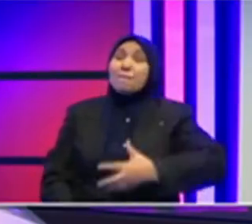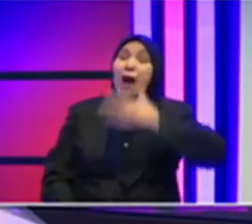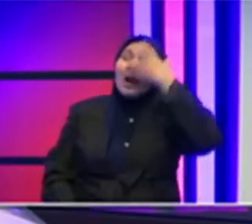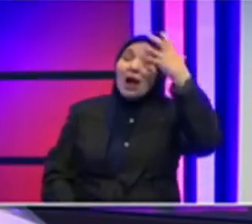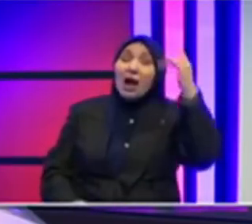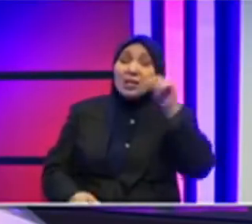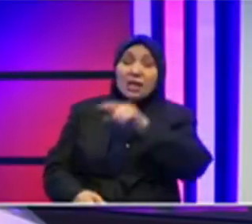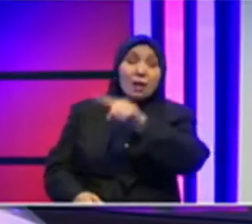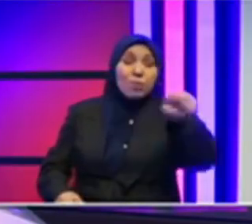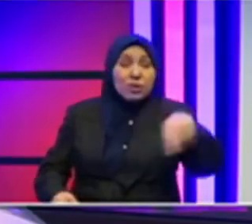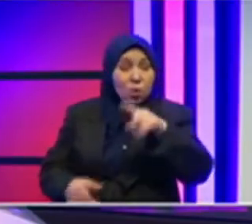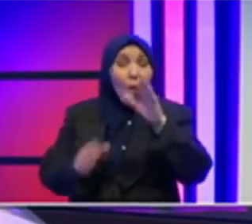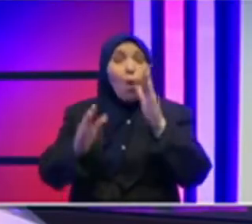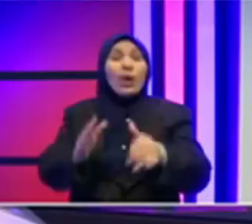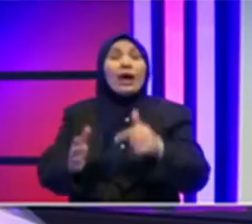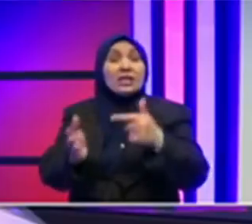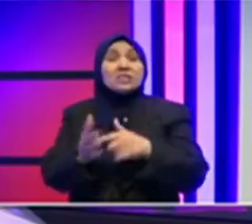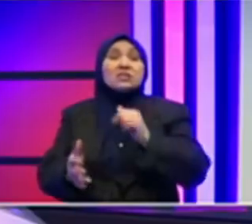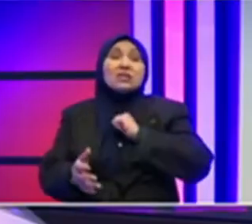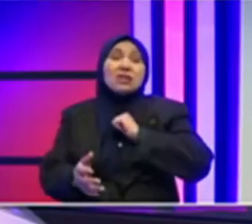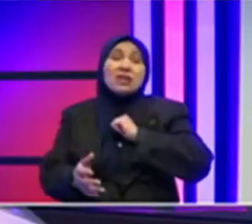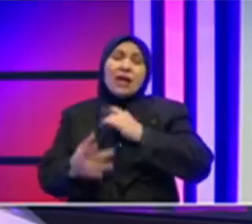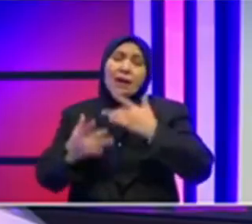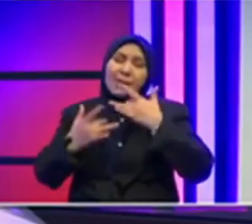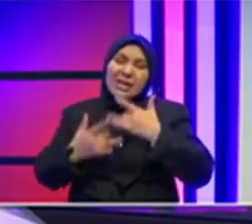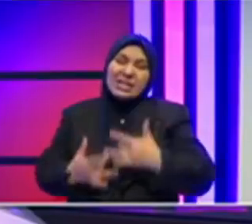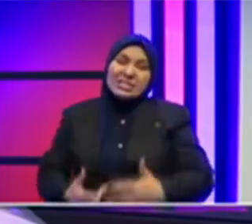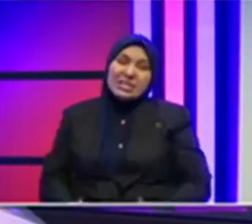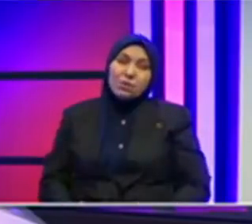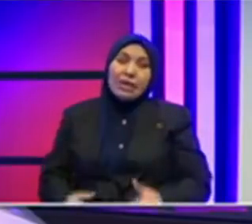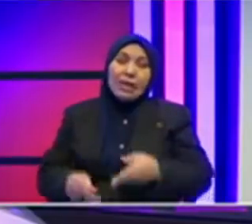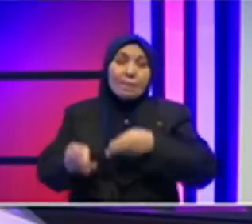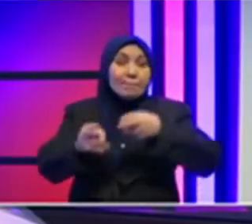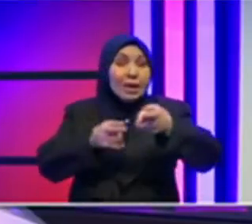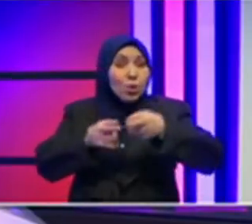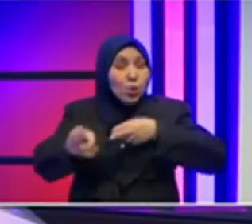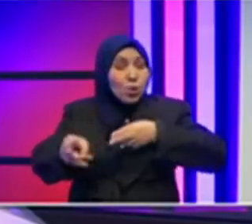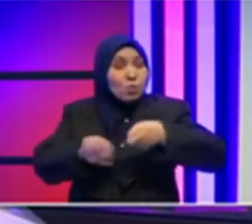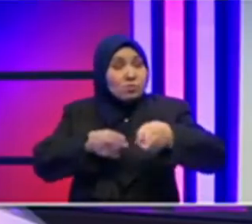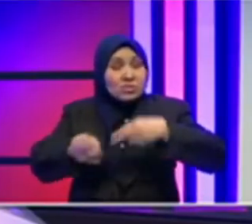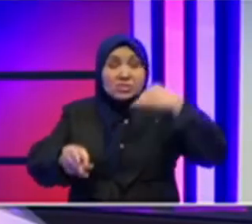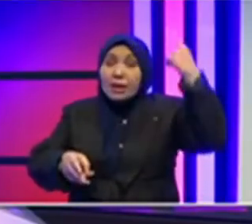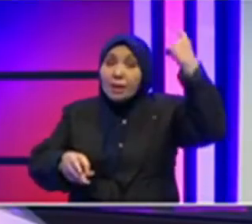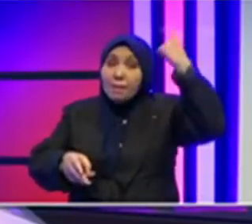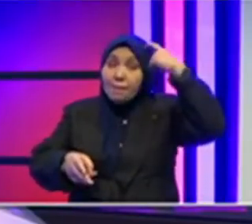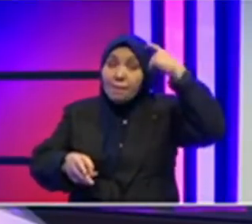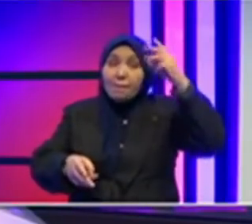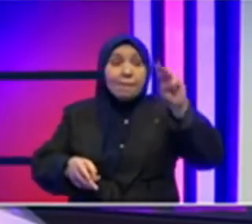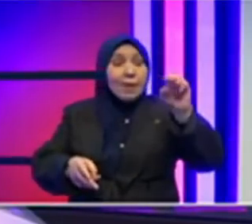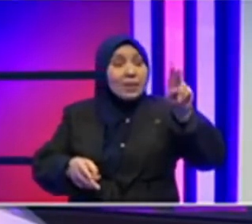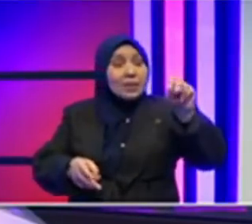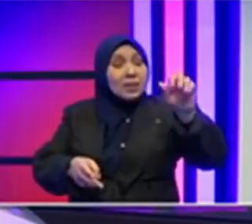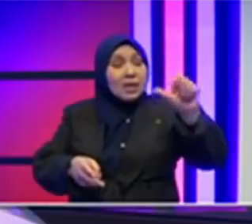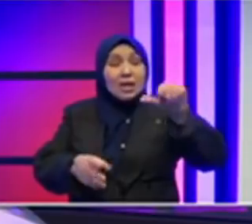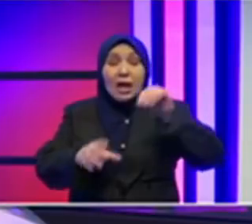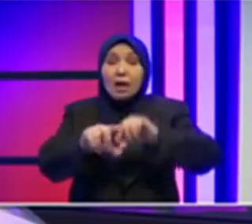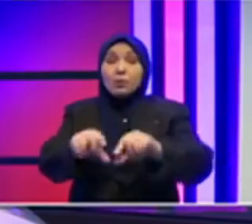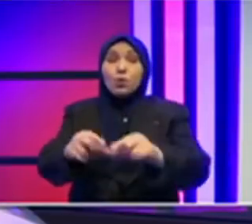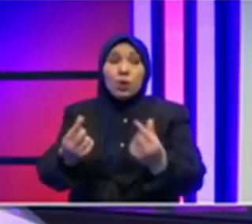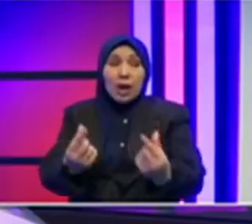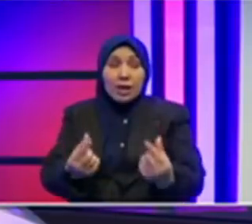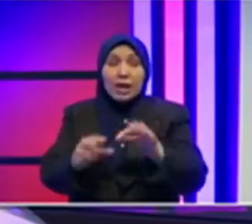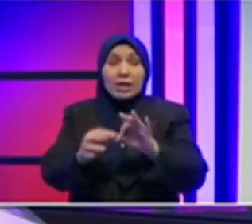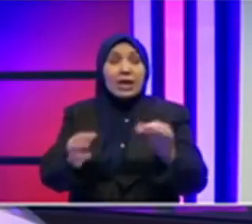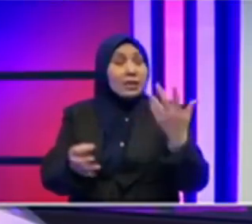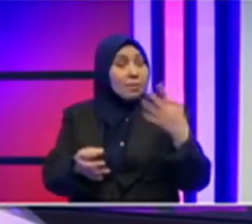rupa-rupanya orang ini sendiri yang mengecewakan. Dan ini pengurusan, pengurusan mental dalam Al-Quran ayat 15